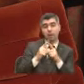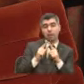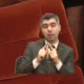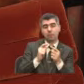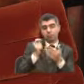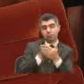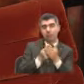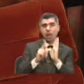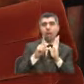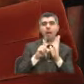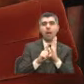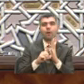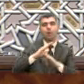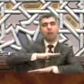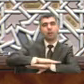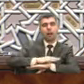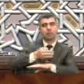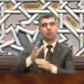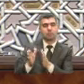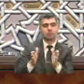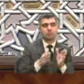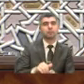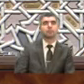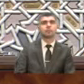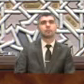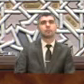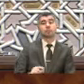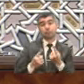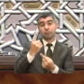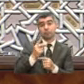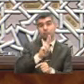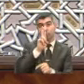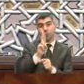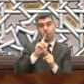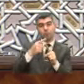بالظاهر الشريف، وشكرا. شكرا سيد الوزير. تعقيب الفريق،